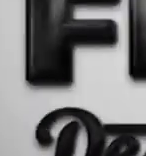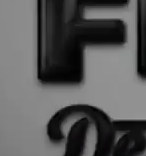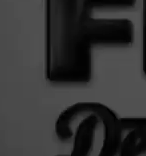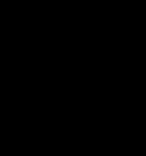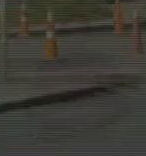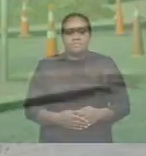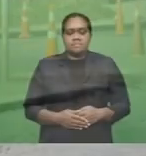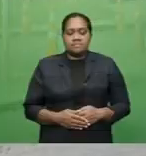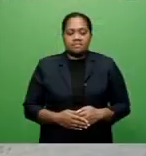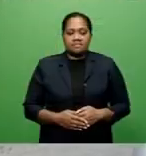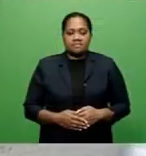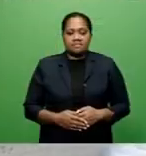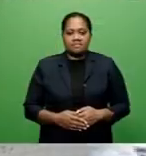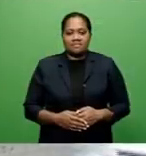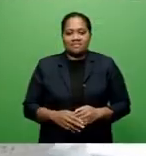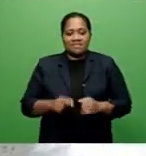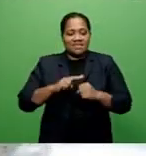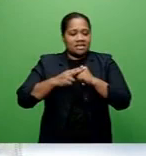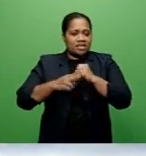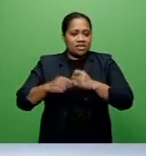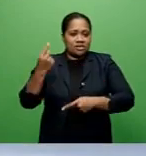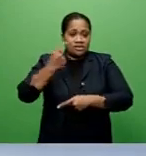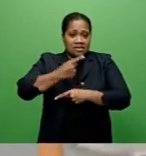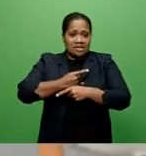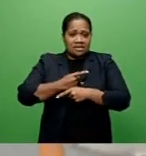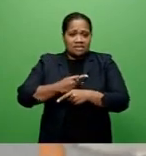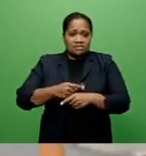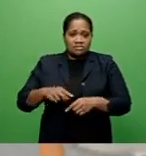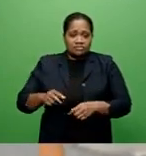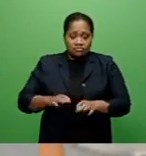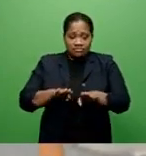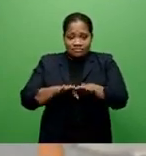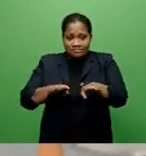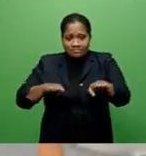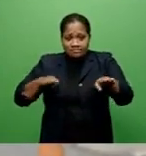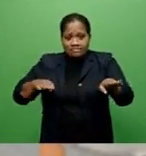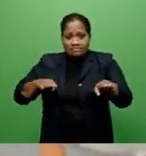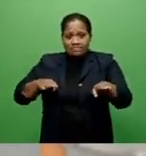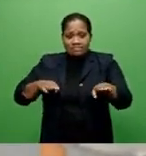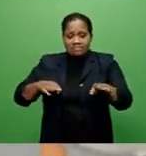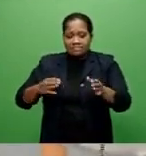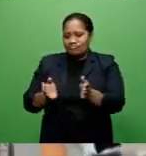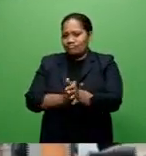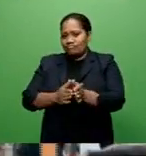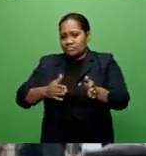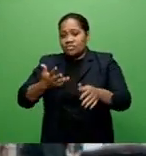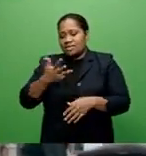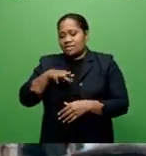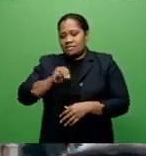2 देश की धड़कन. In the news tonight, traffic delays of up to 90 minutes in Suva.